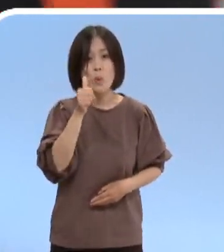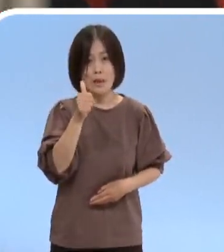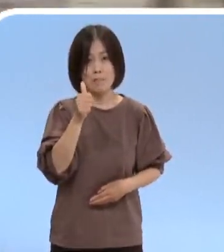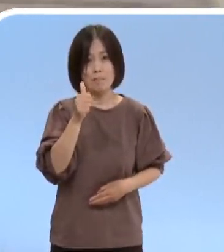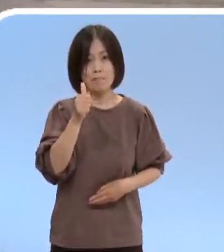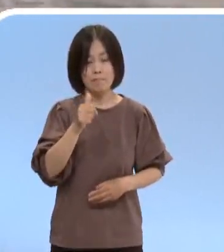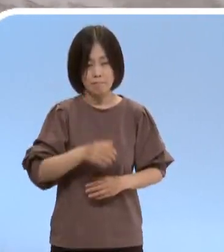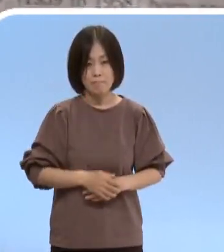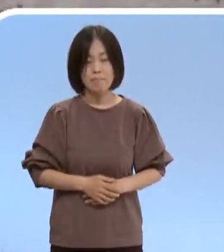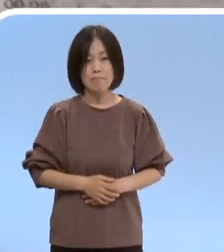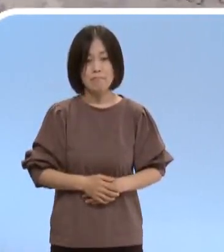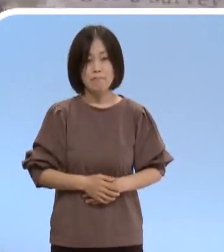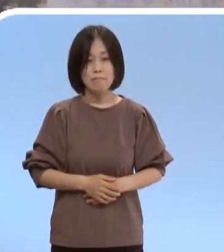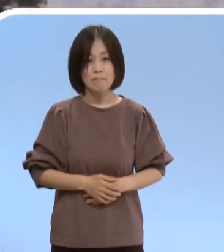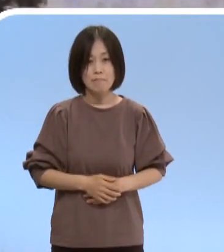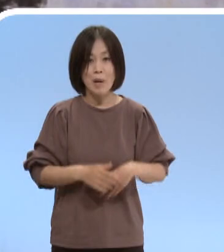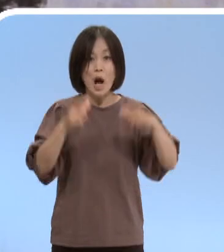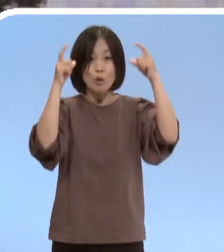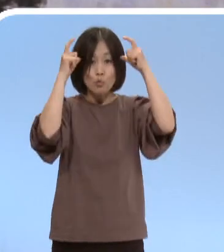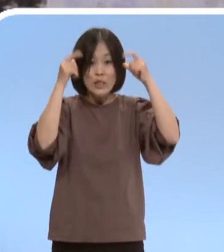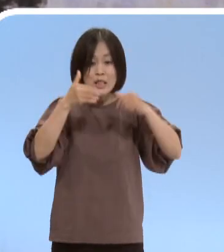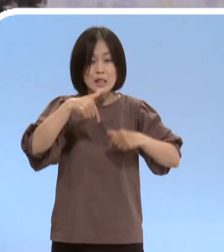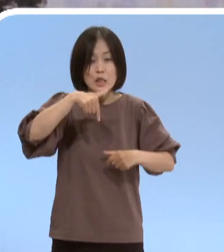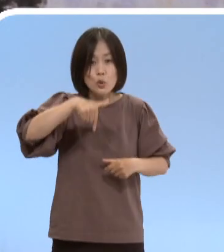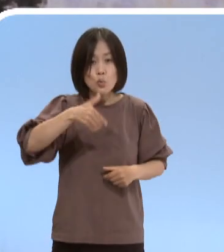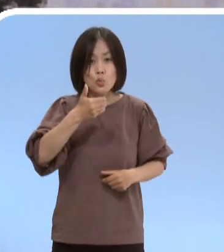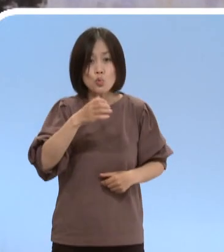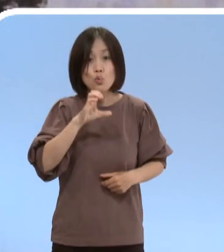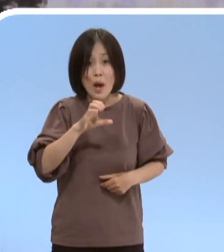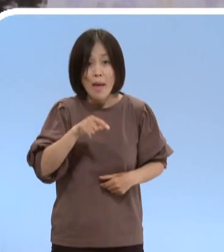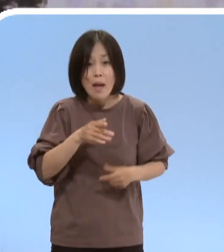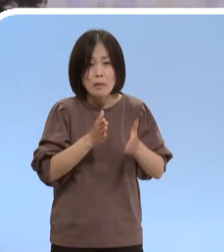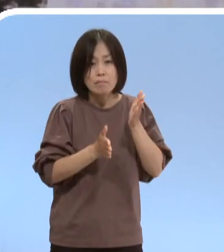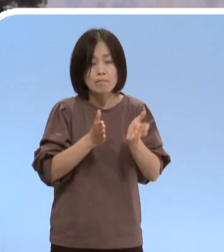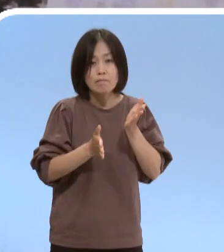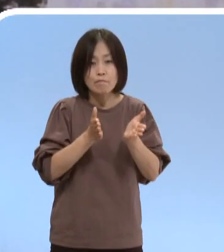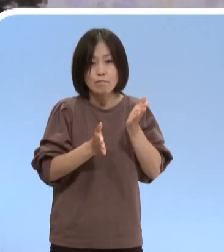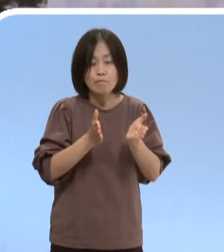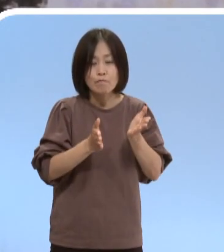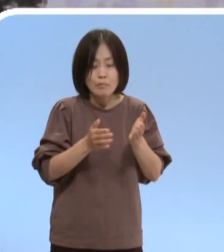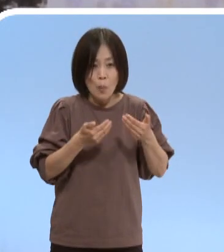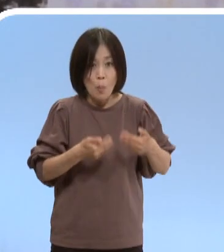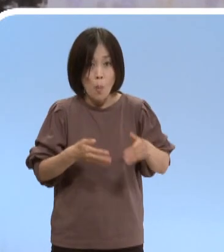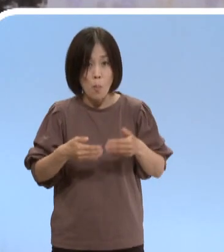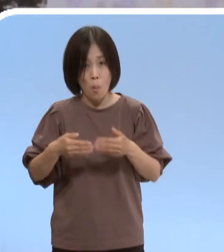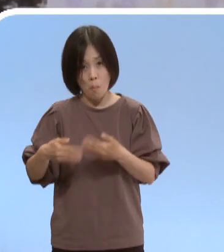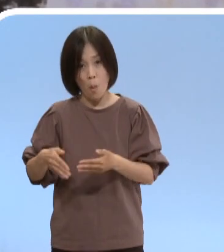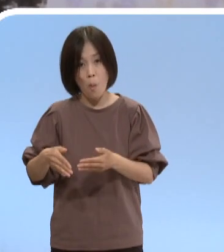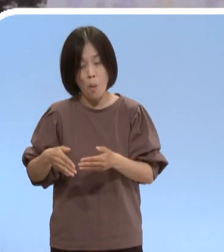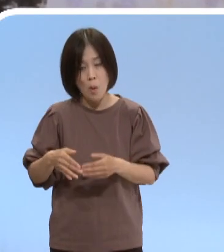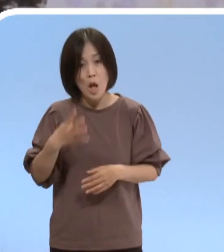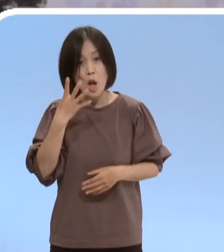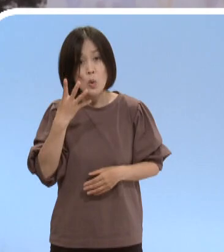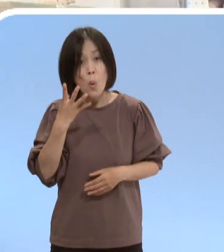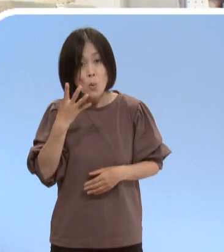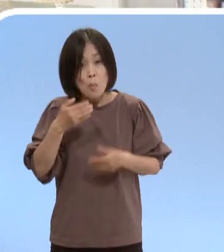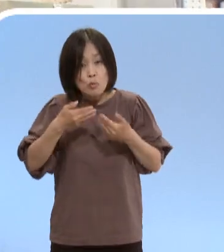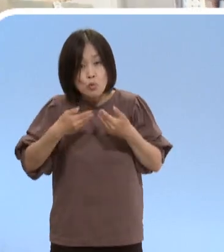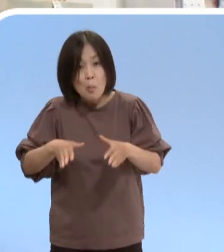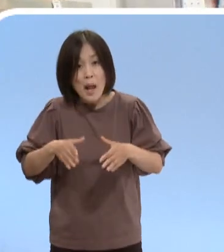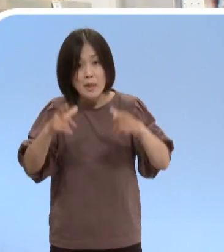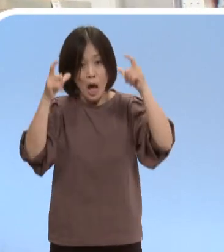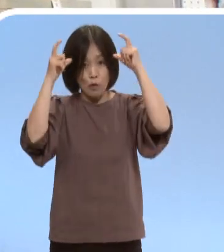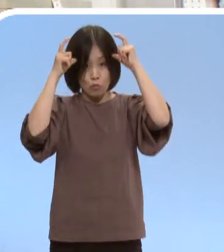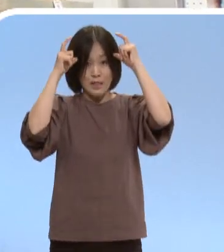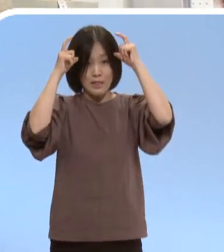という方なんですけど、この人は福江という牛を育てていて、子牛を産ませていくんですけど、4頭